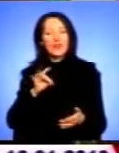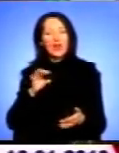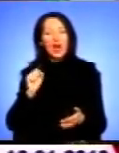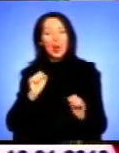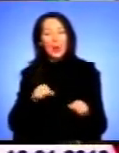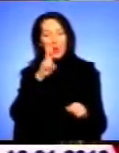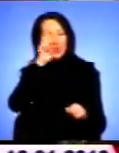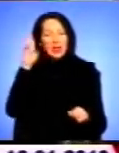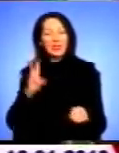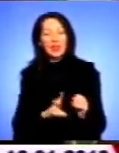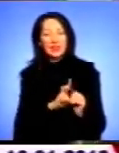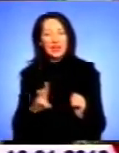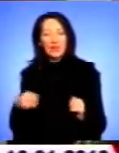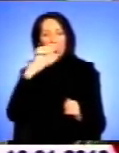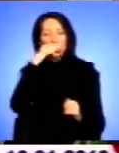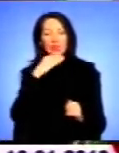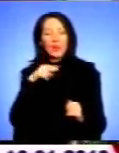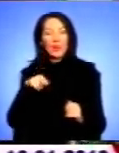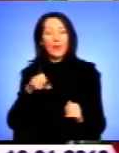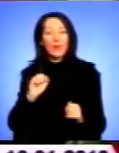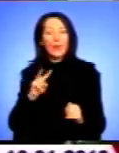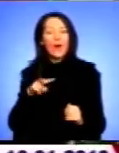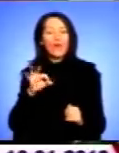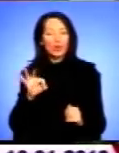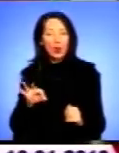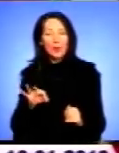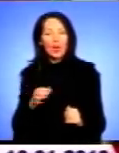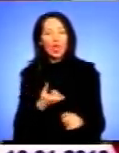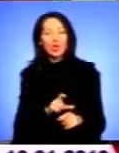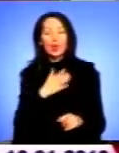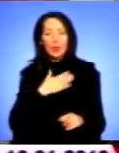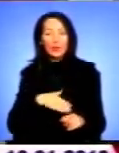отцем Павлом. Дуже приємно, що їхні діти,